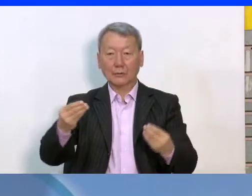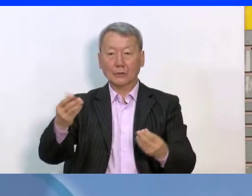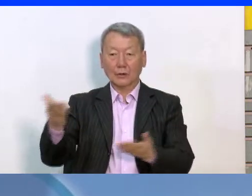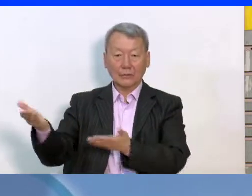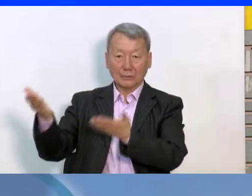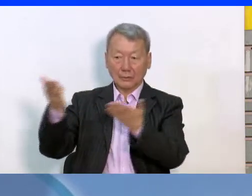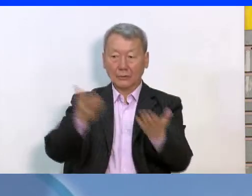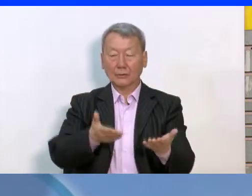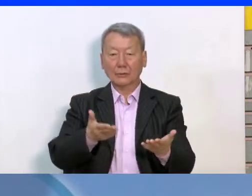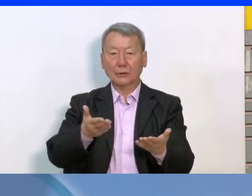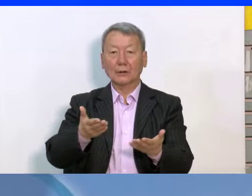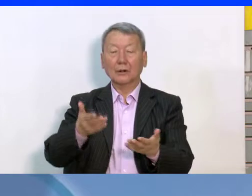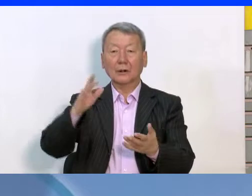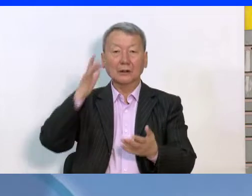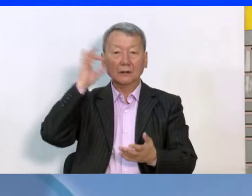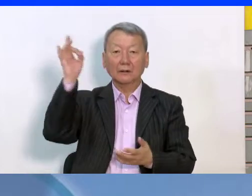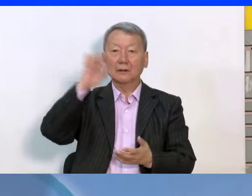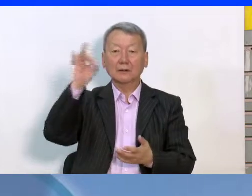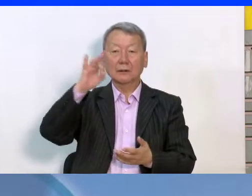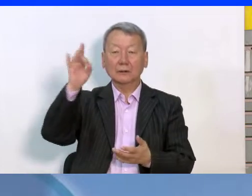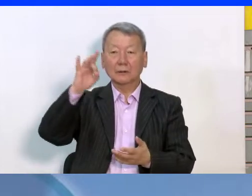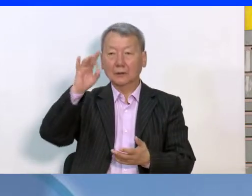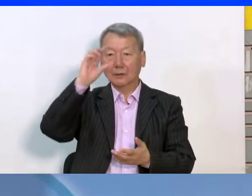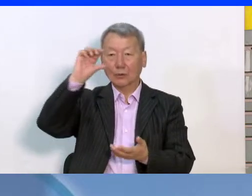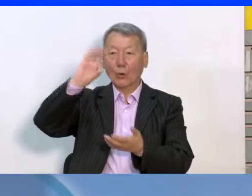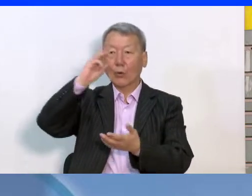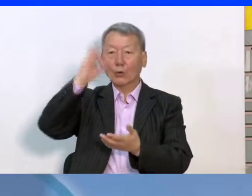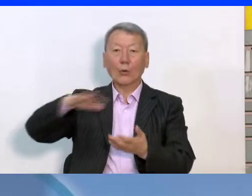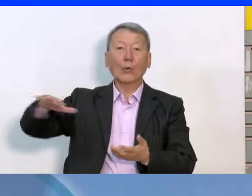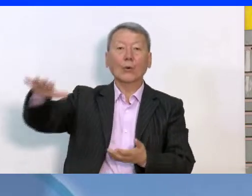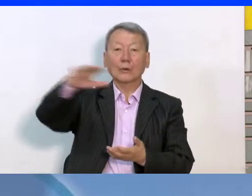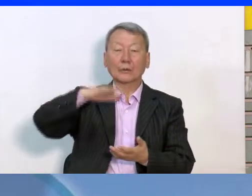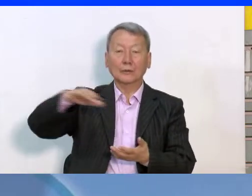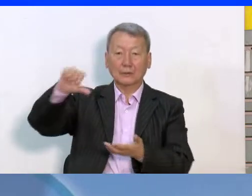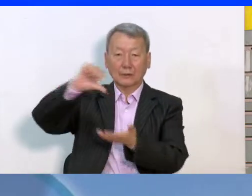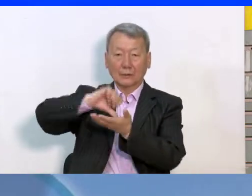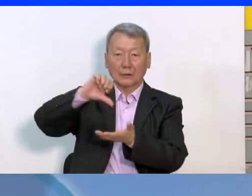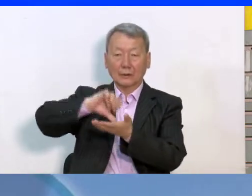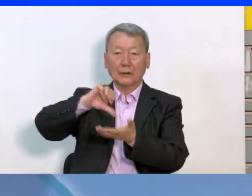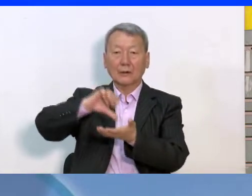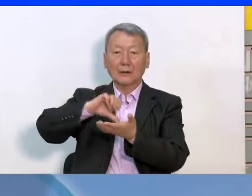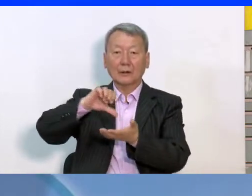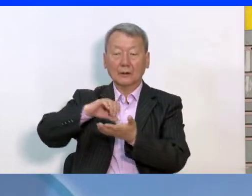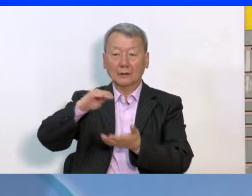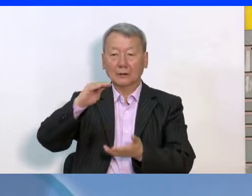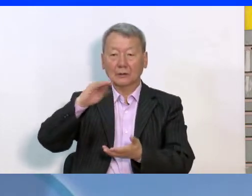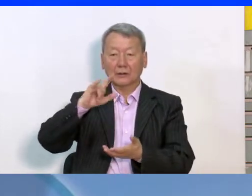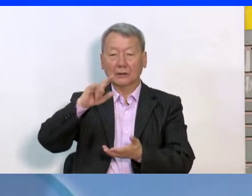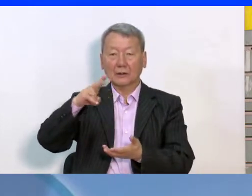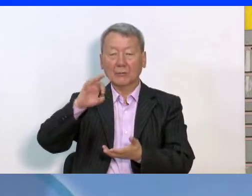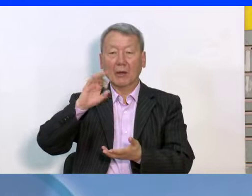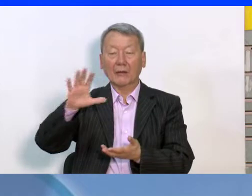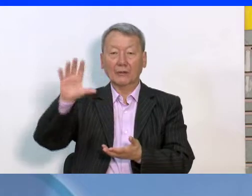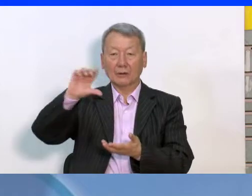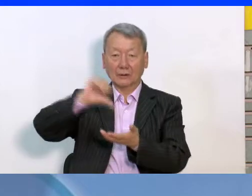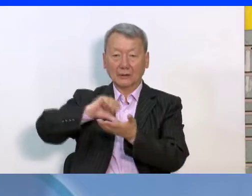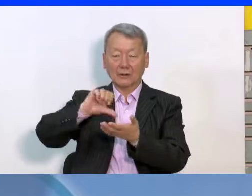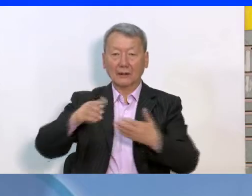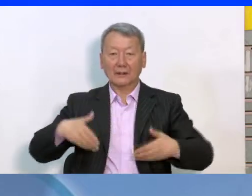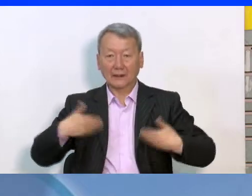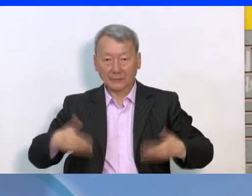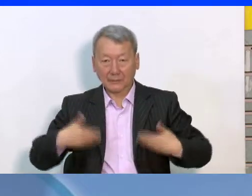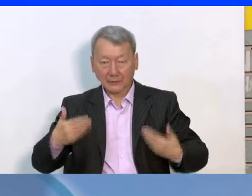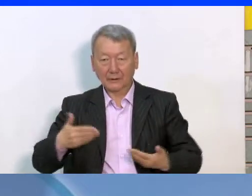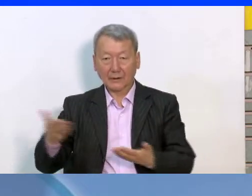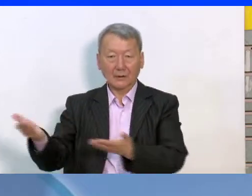студиябыздын коногу Кыргыз Республикасынын өкмөтүнүн Ош облусундагы ыйгарым укуктуу өкүлү Жылкыбаев Узарбек Казиевич. Саламатсызбы,